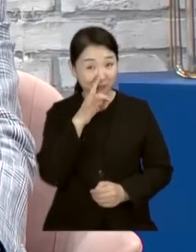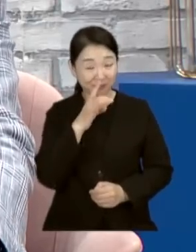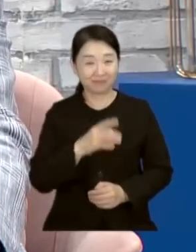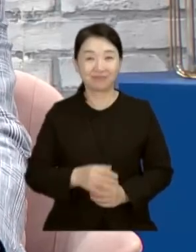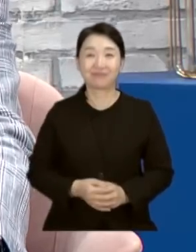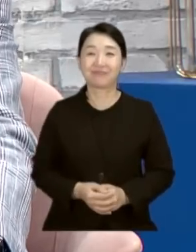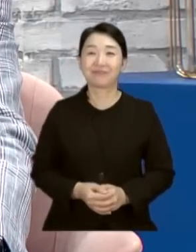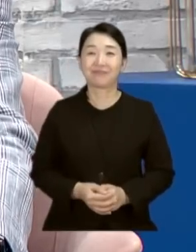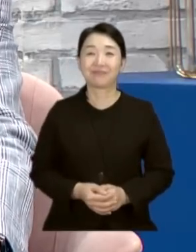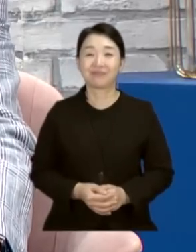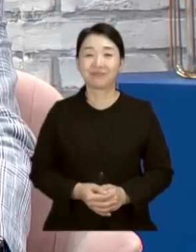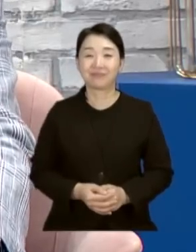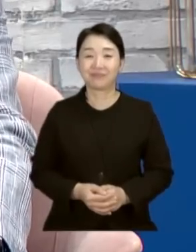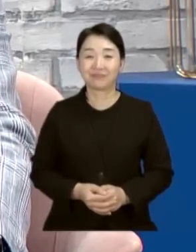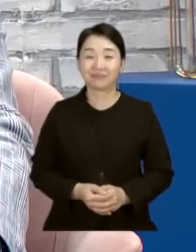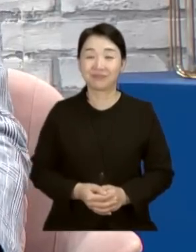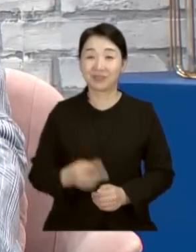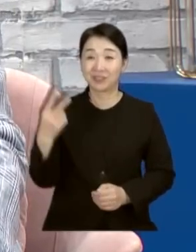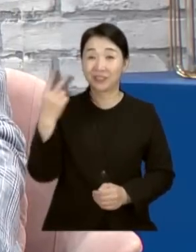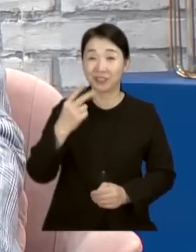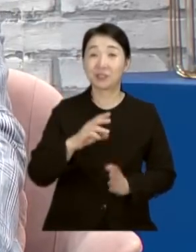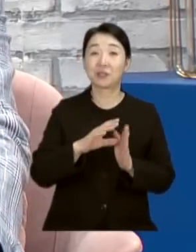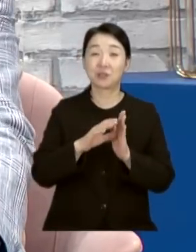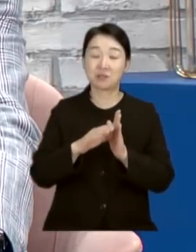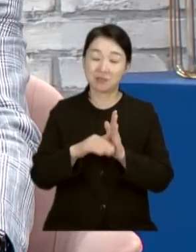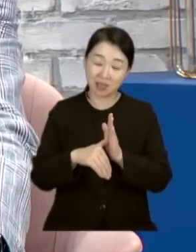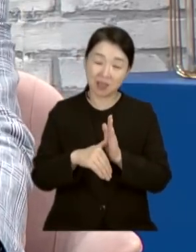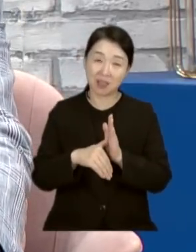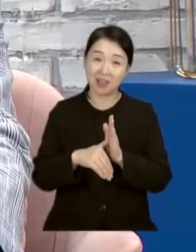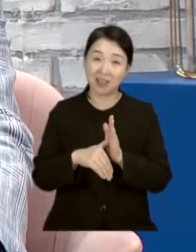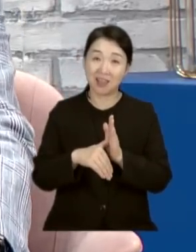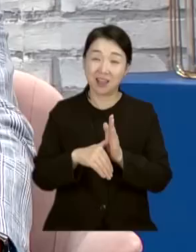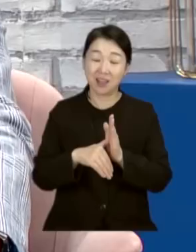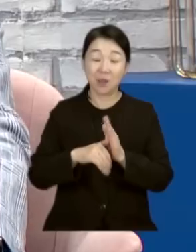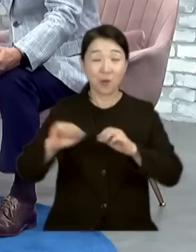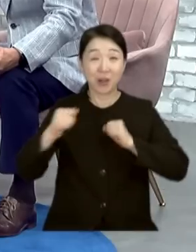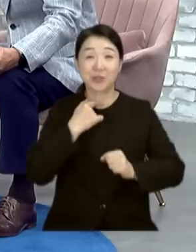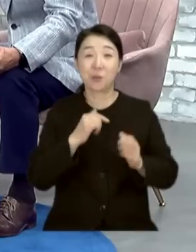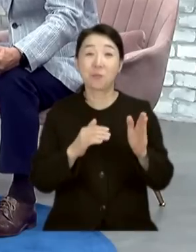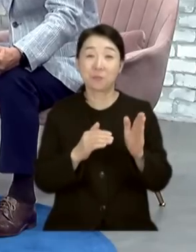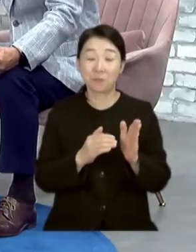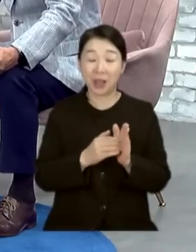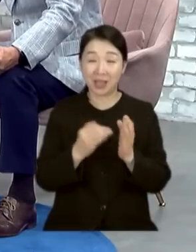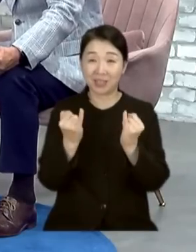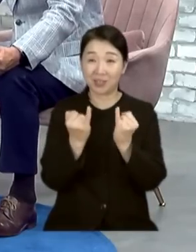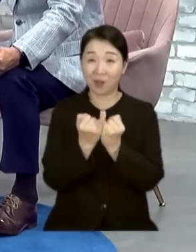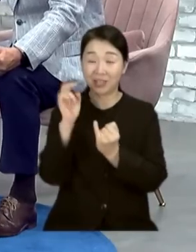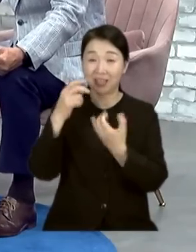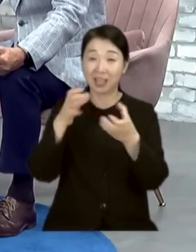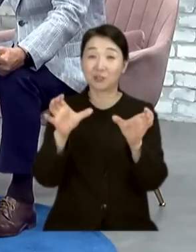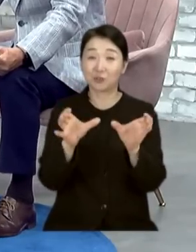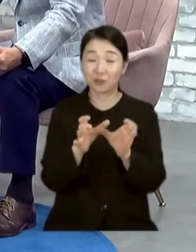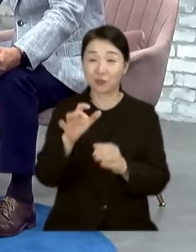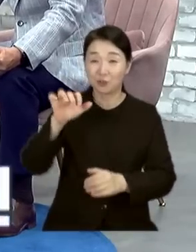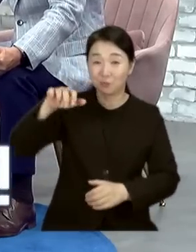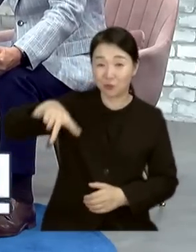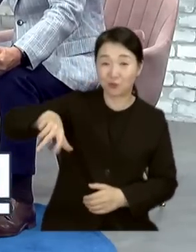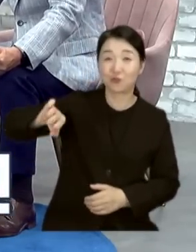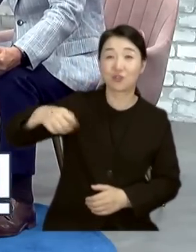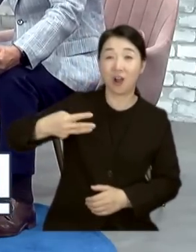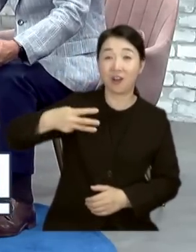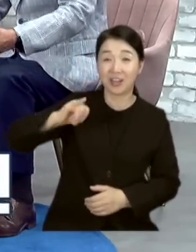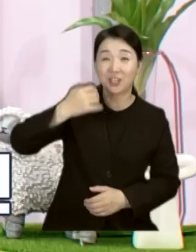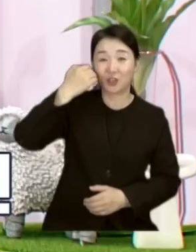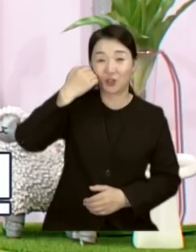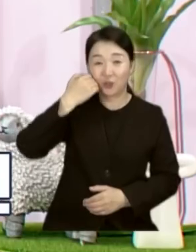궁금하죠? 네. 자, 2000년대를 풍미했던 걸그룹 주얼리 출신의 가수